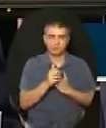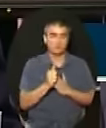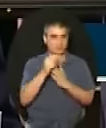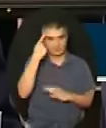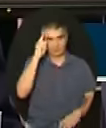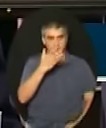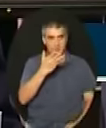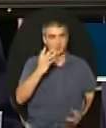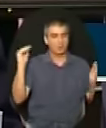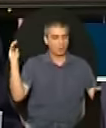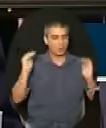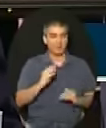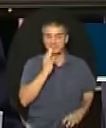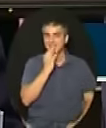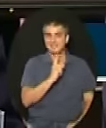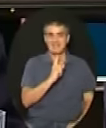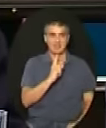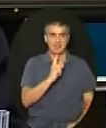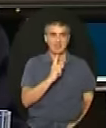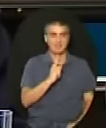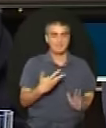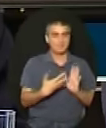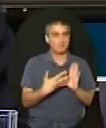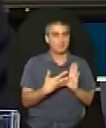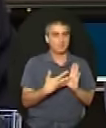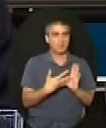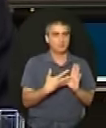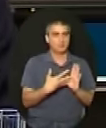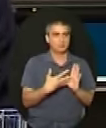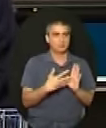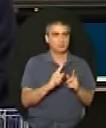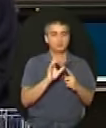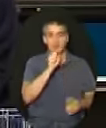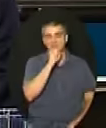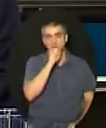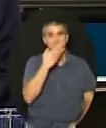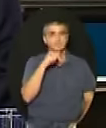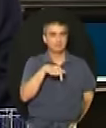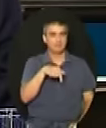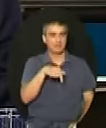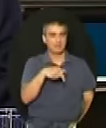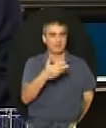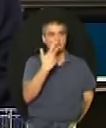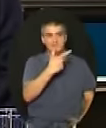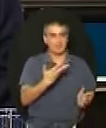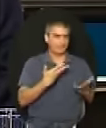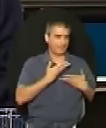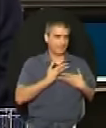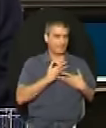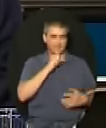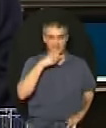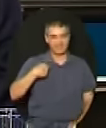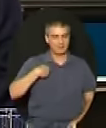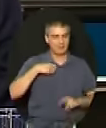יוזמה להוריד את גיל הבדיקות התלות של קשישים במדינת ישראל לפני שמקבלים